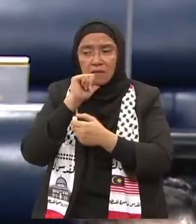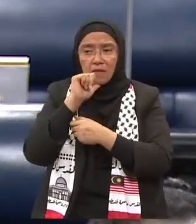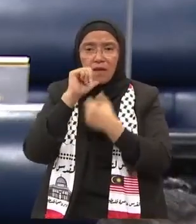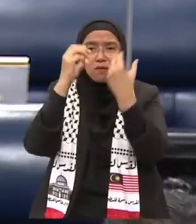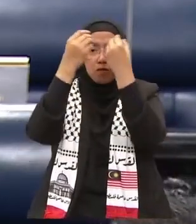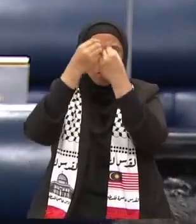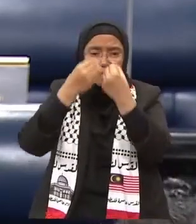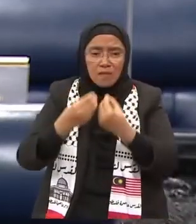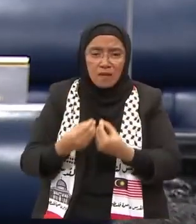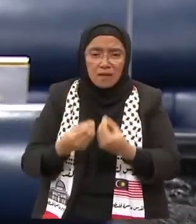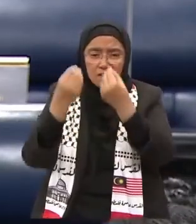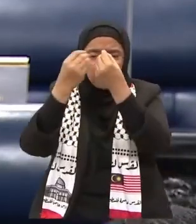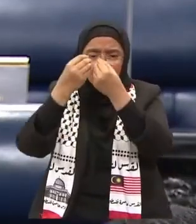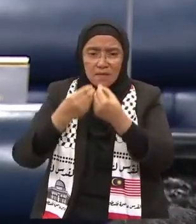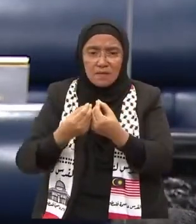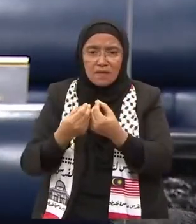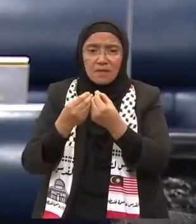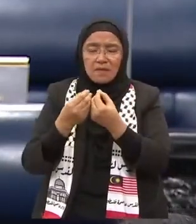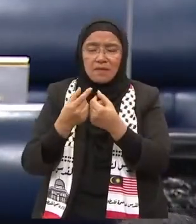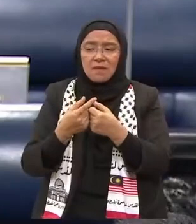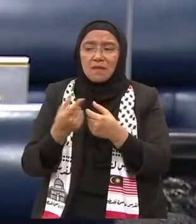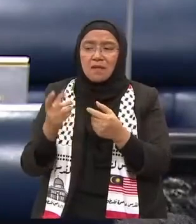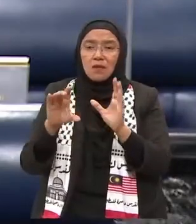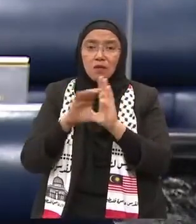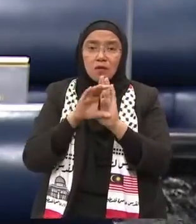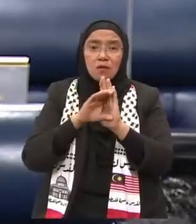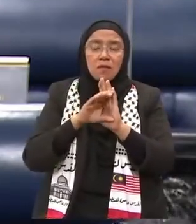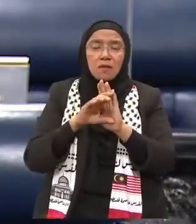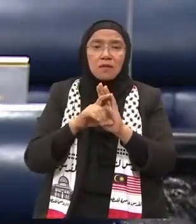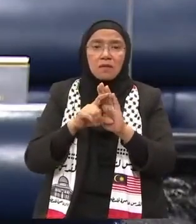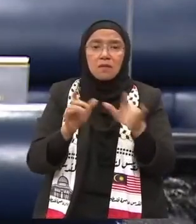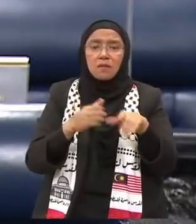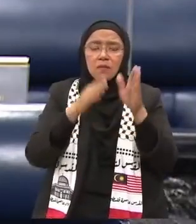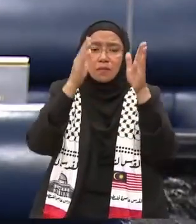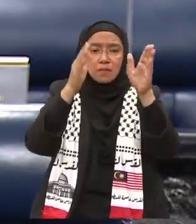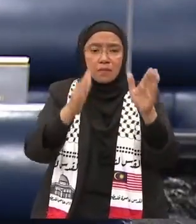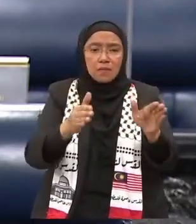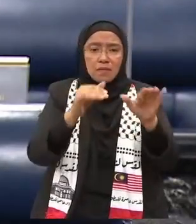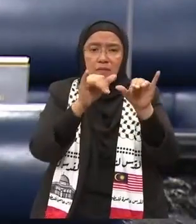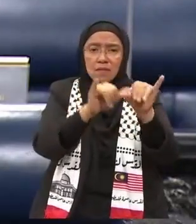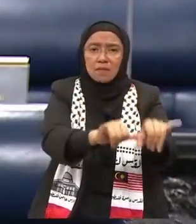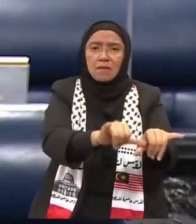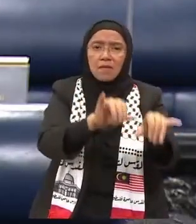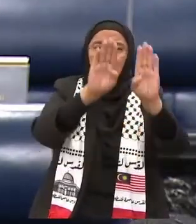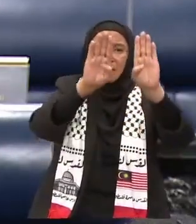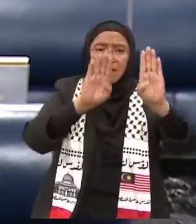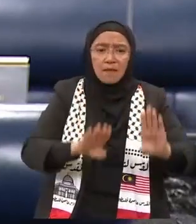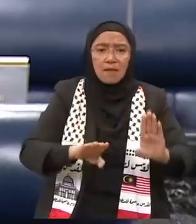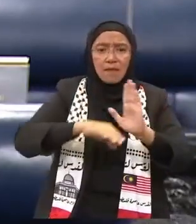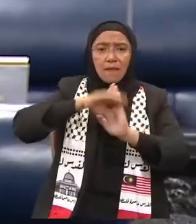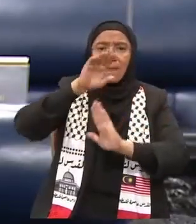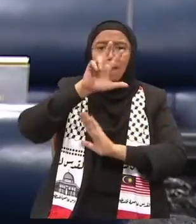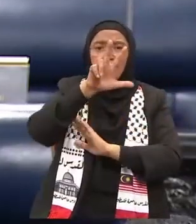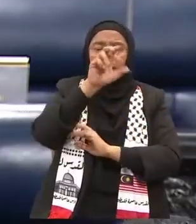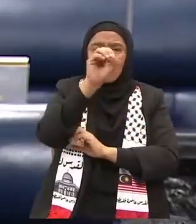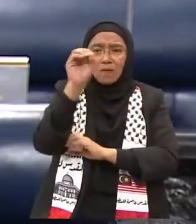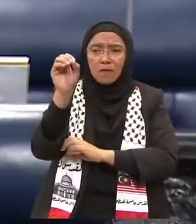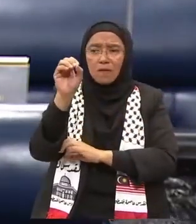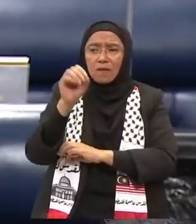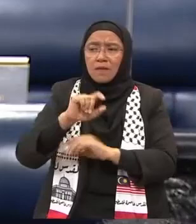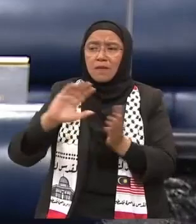Bangi buat contohnya lebih kurang 300000 pengundi berbanding dengan mungkin Putrajaya